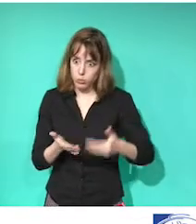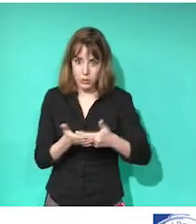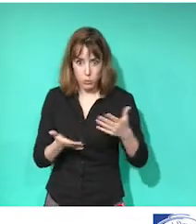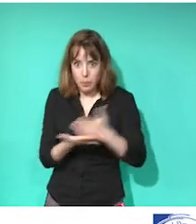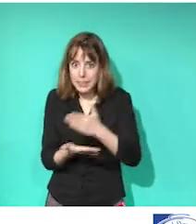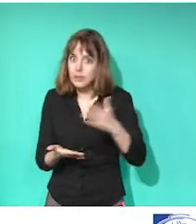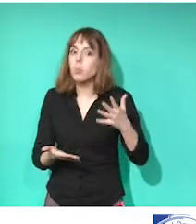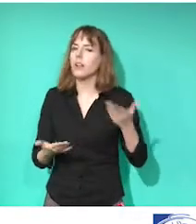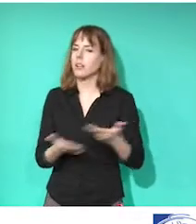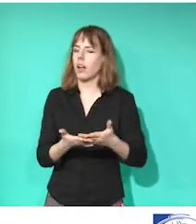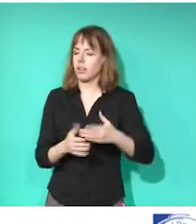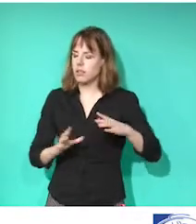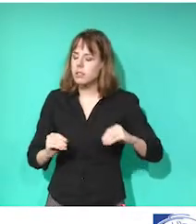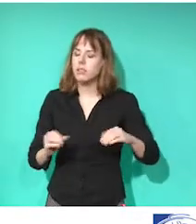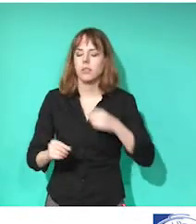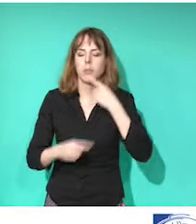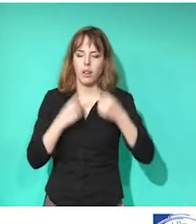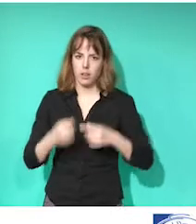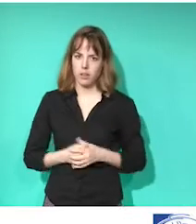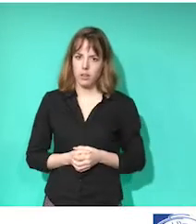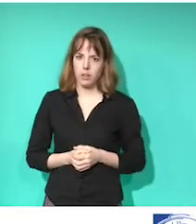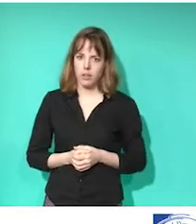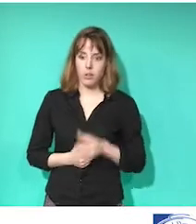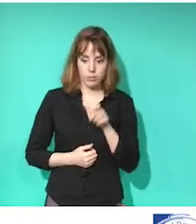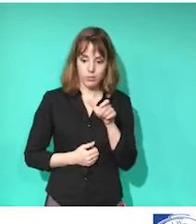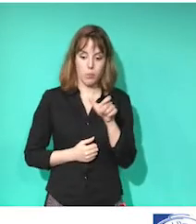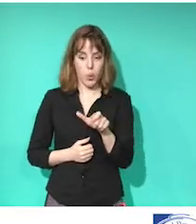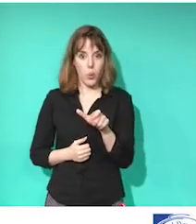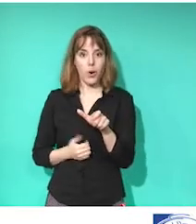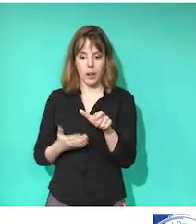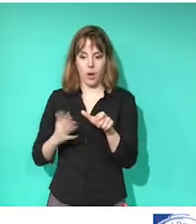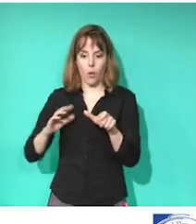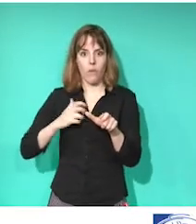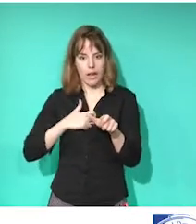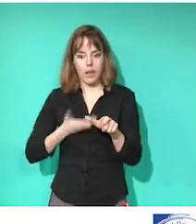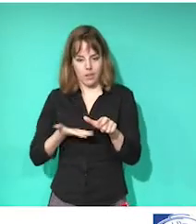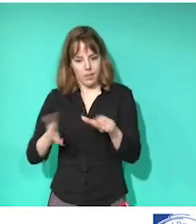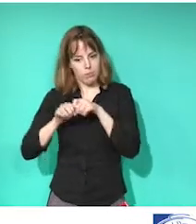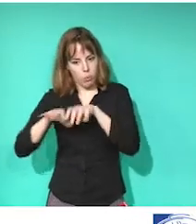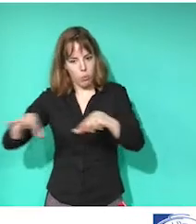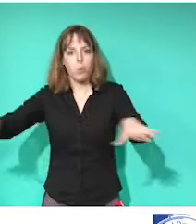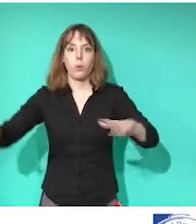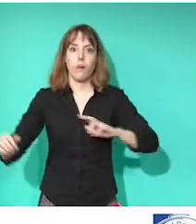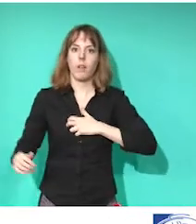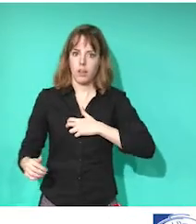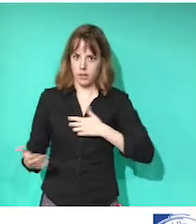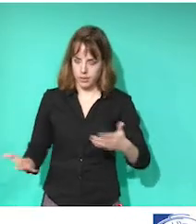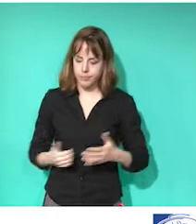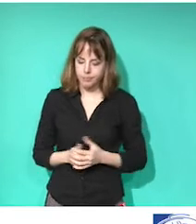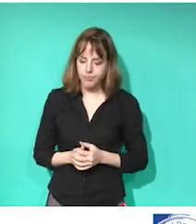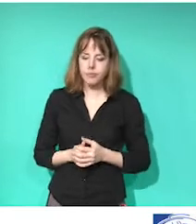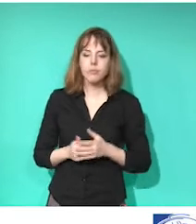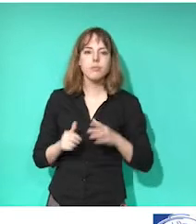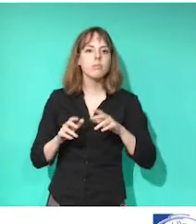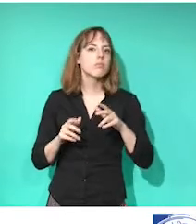ce succès, donc déjà, de ce mot sexisme qui a, dans les mots, en quelque sorte, eu droit de citer, il se voit à trois niveaux. Alors, le premier niveau, c'est